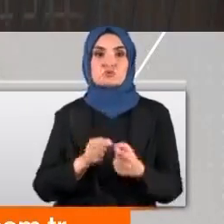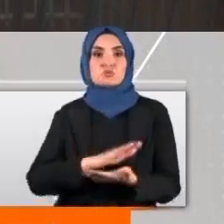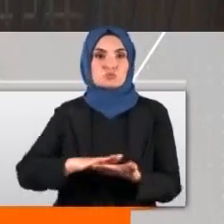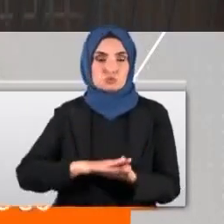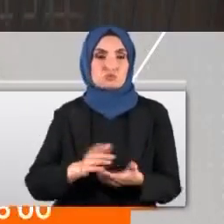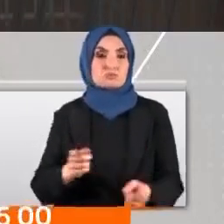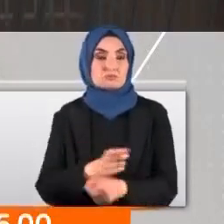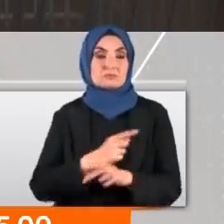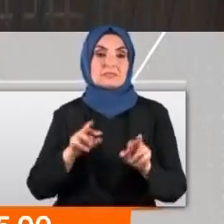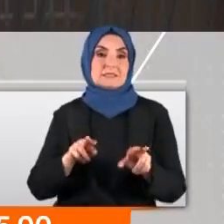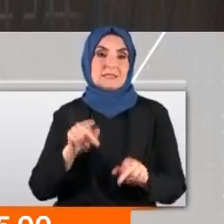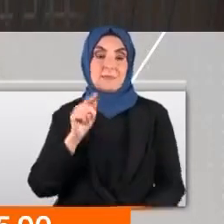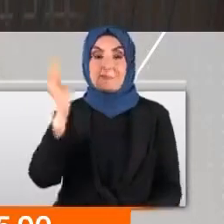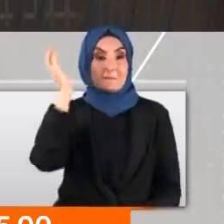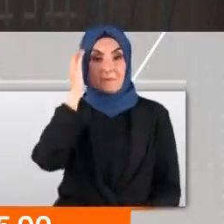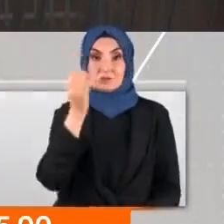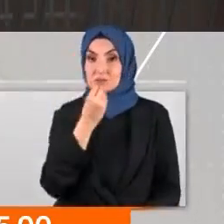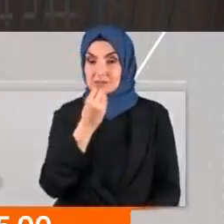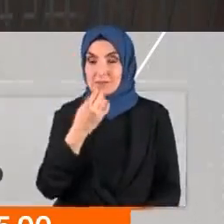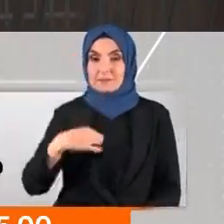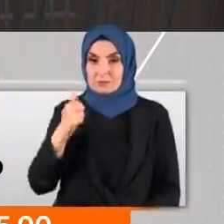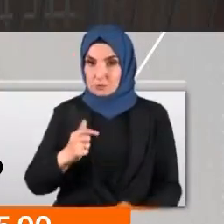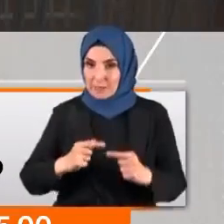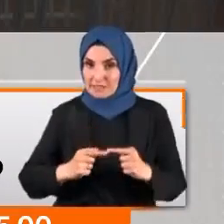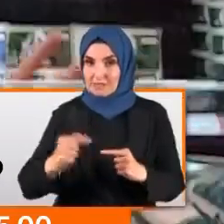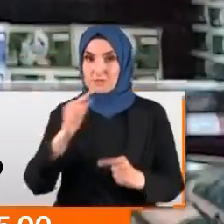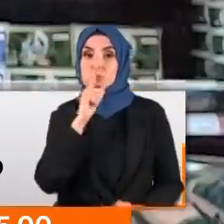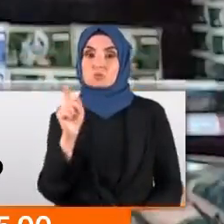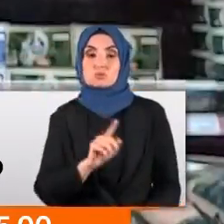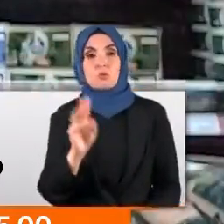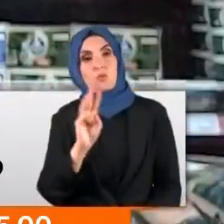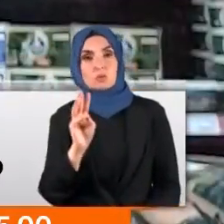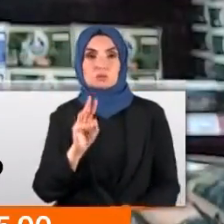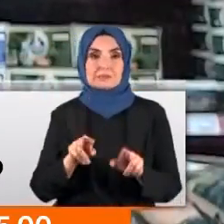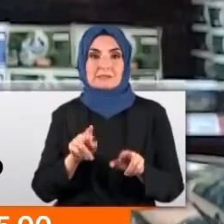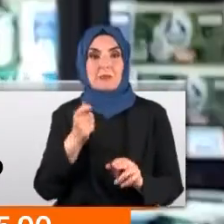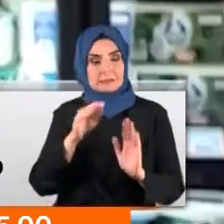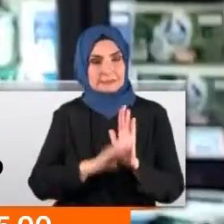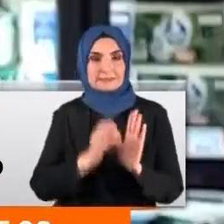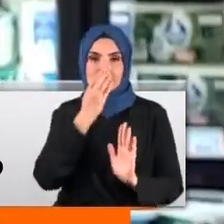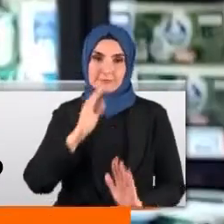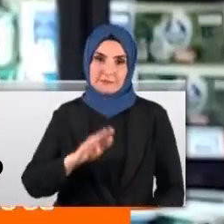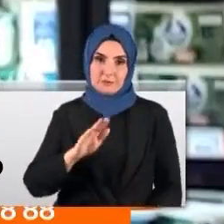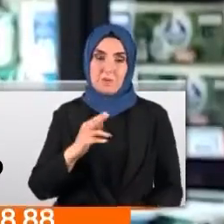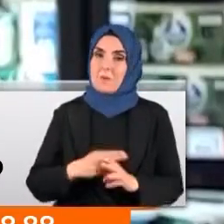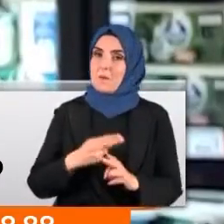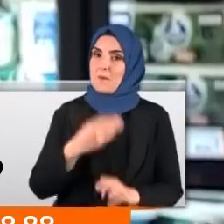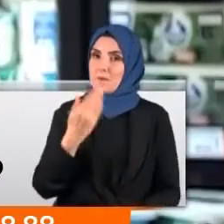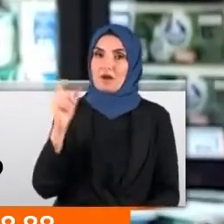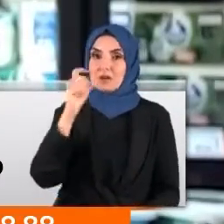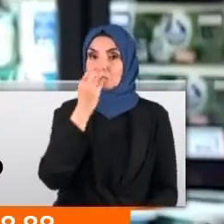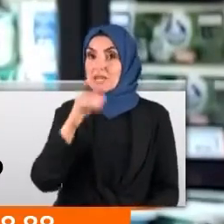temel gıdaya pazartesi gününden itibaren %30'a varan indirim gelmesi bekleniyor. Mesela bu ayçiçek yağı şu